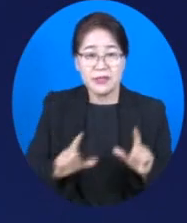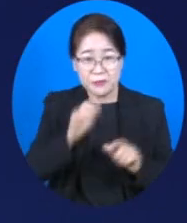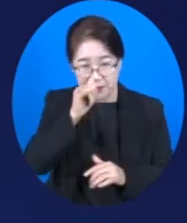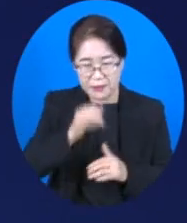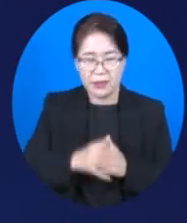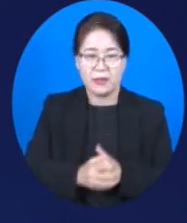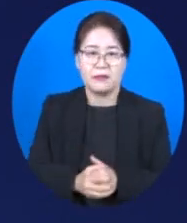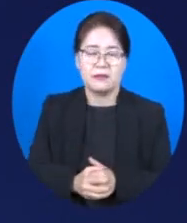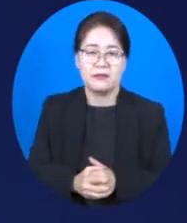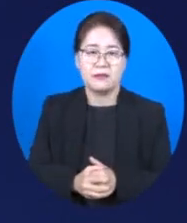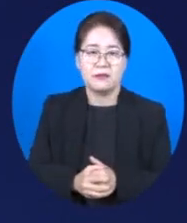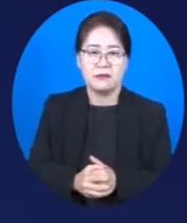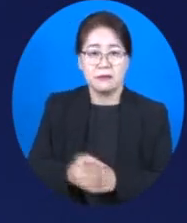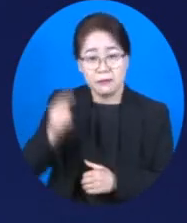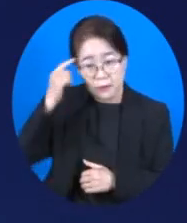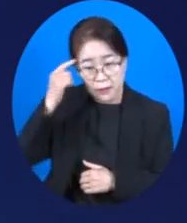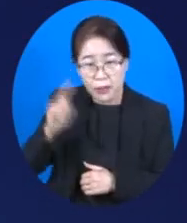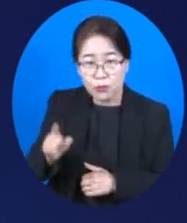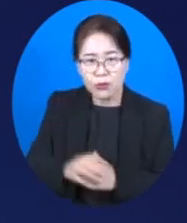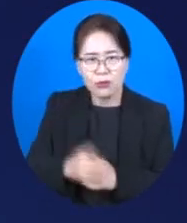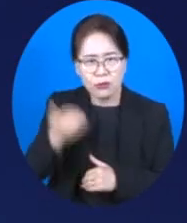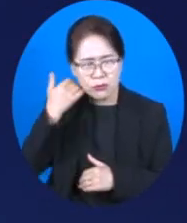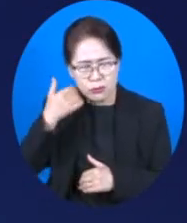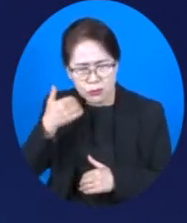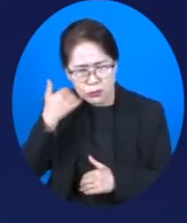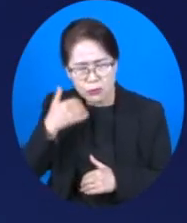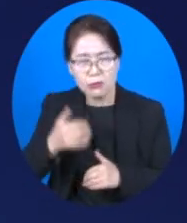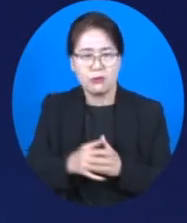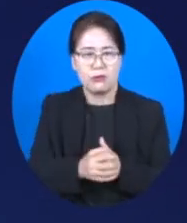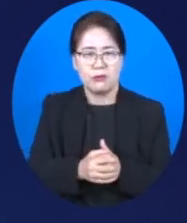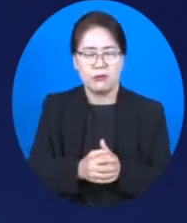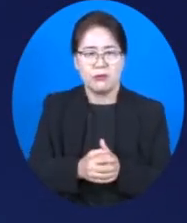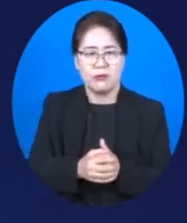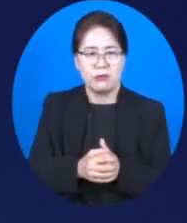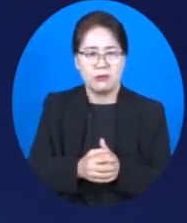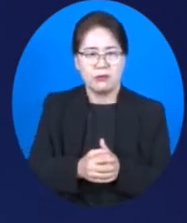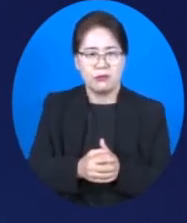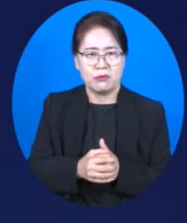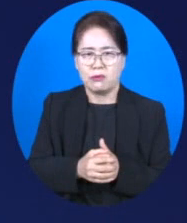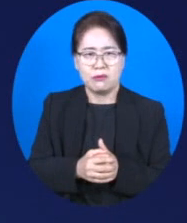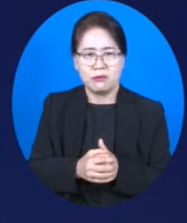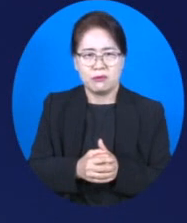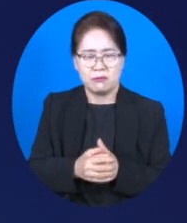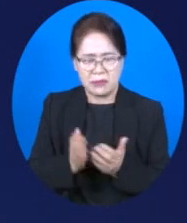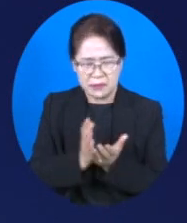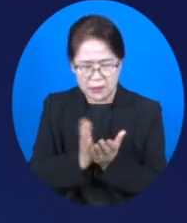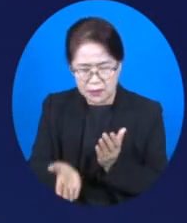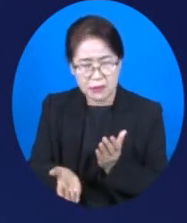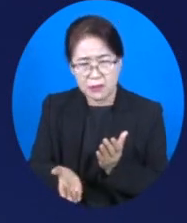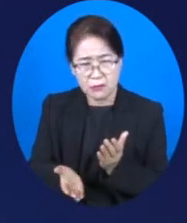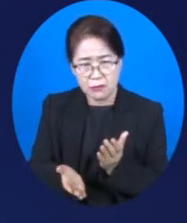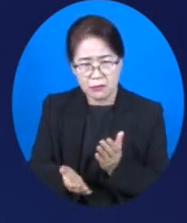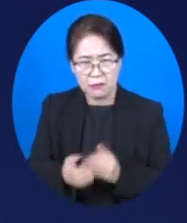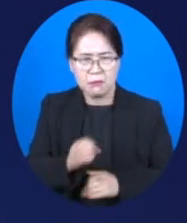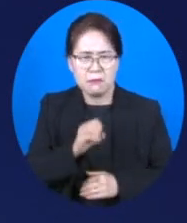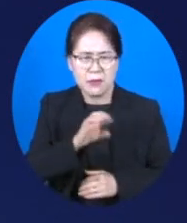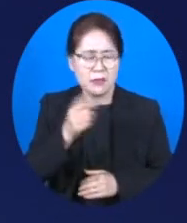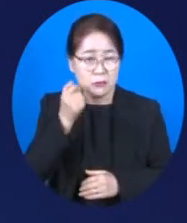것입니다. 이러한 인식은 누구도 부정할 수 없는 우리의 현실입니다.